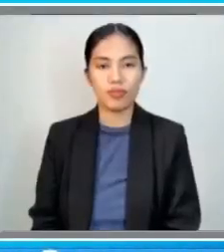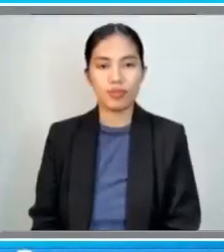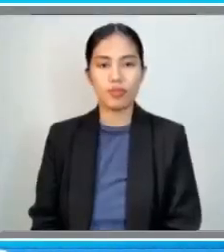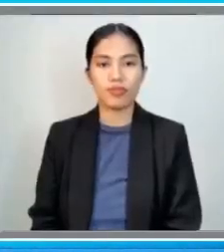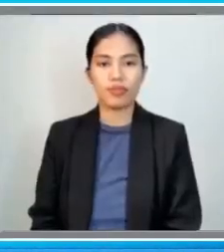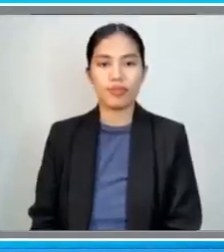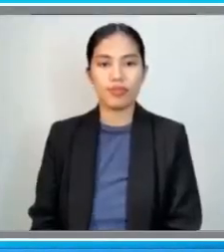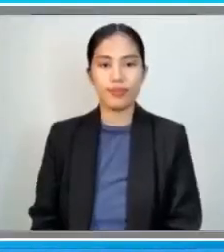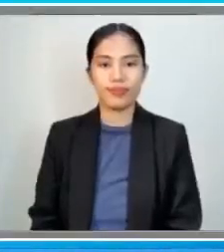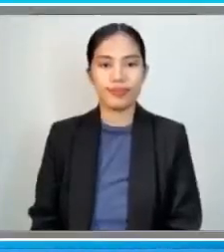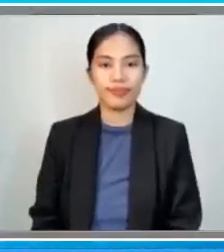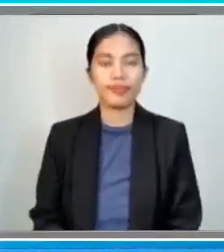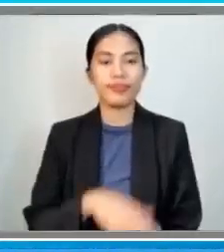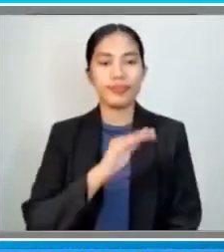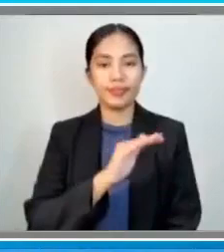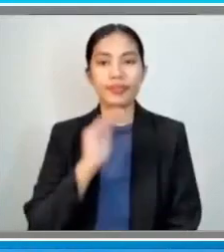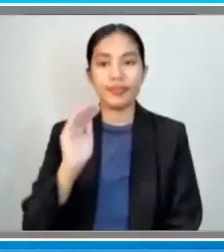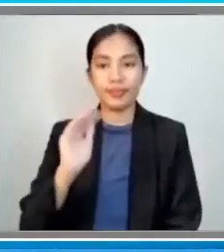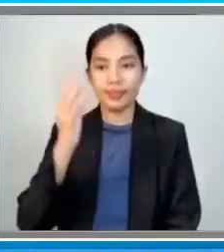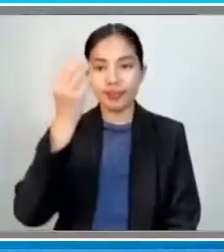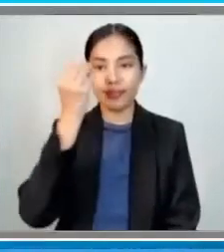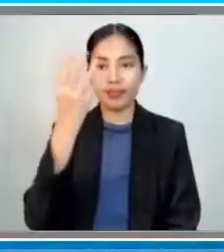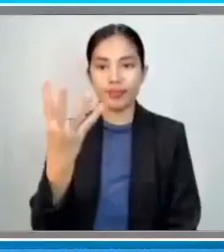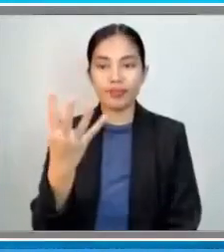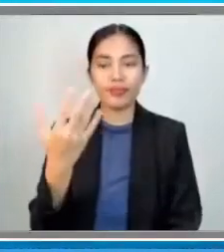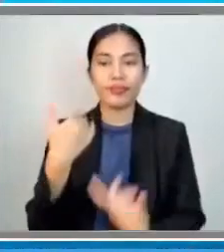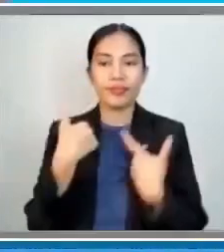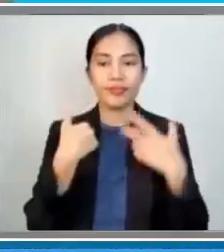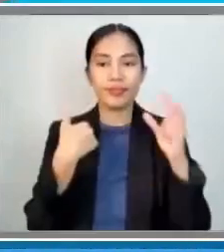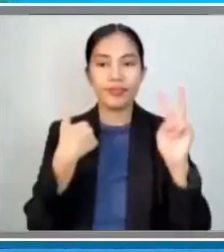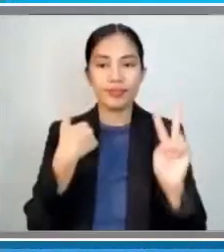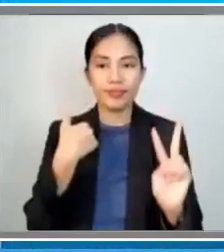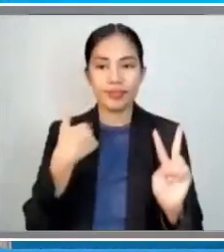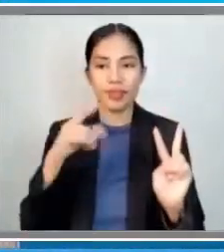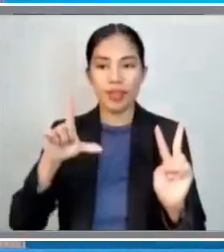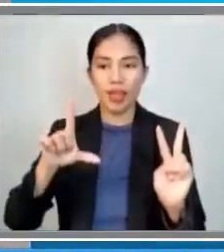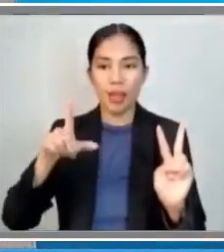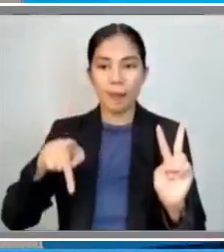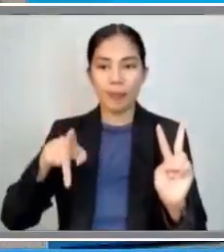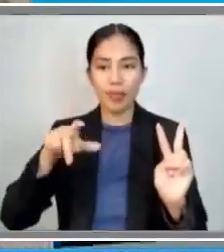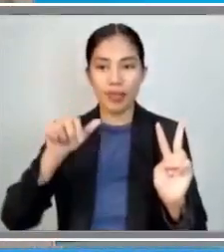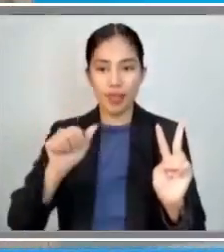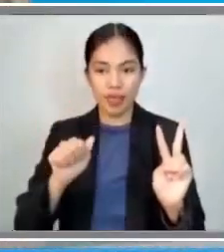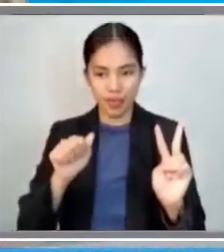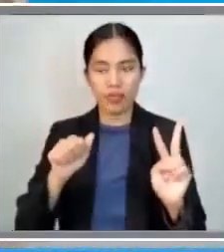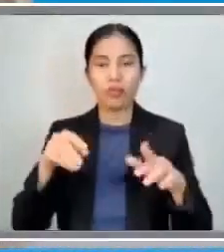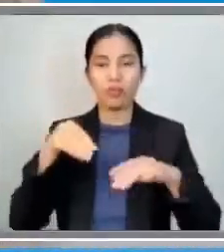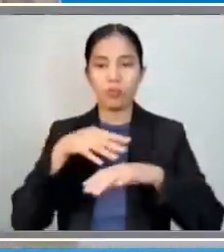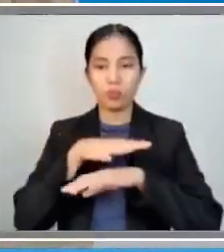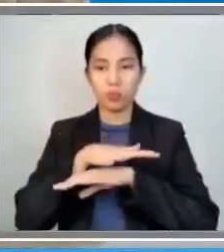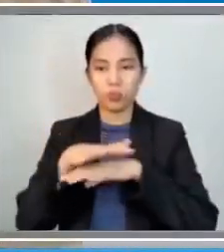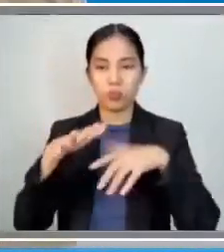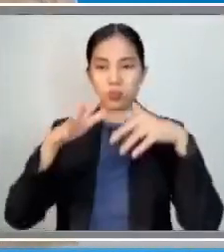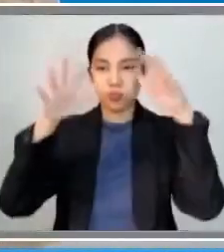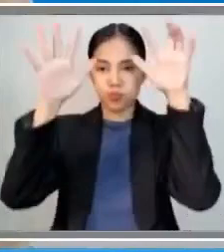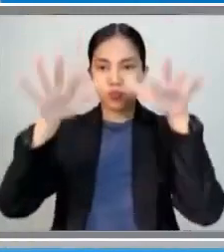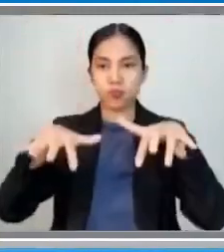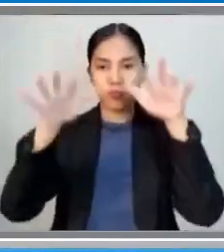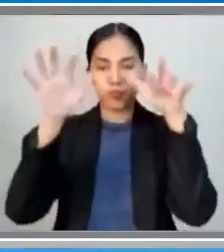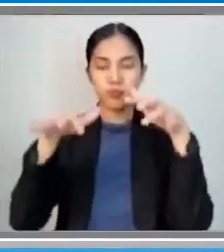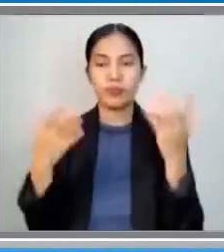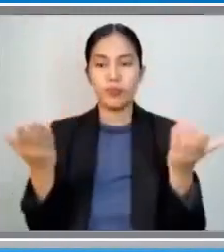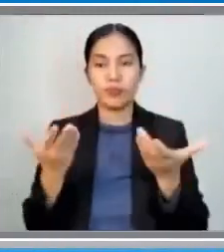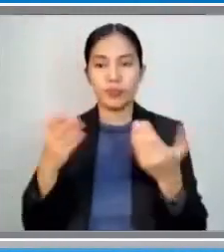Mga kabalita, dalawa ng low pressure area ang nagpapaulan sa bansa ngayong araw. Huling namataan ng pag-asa ang